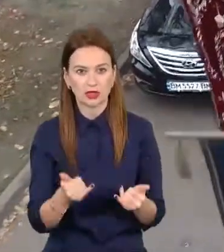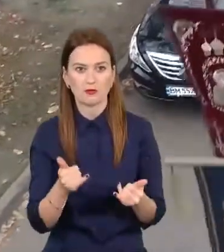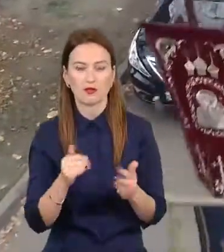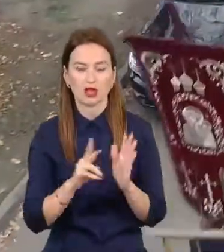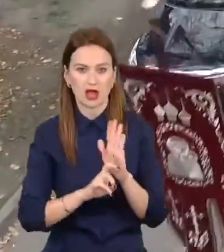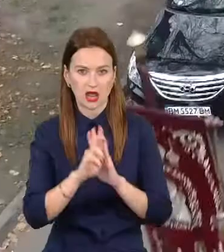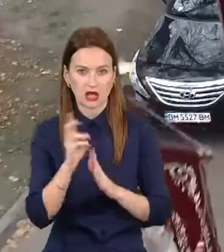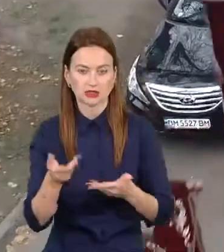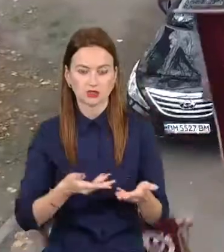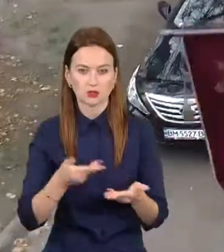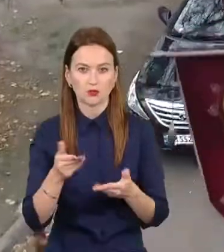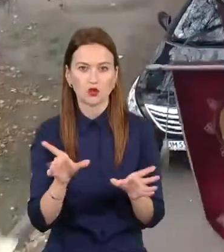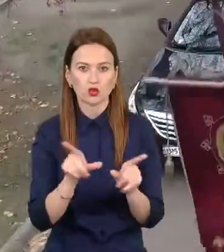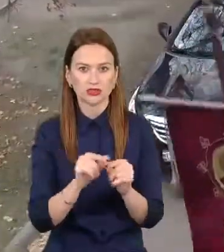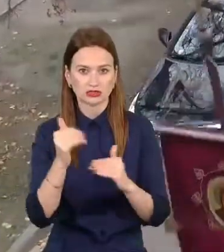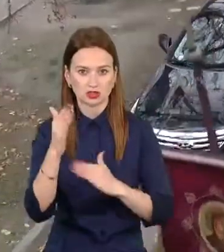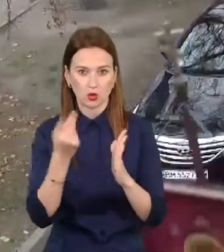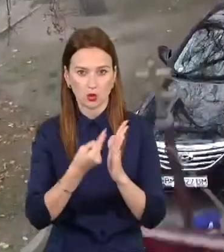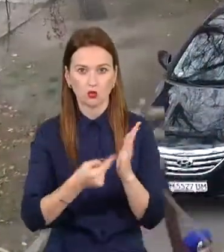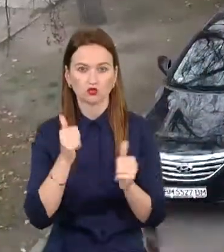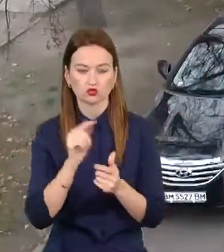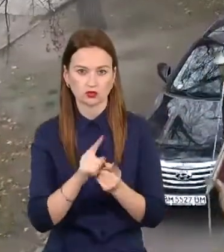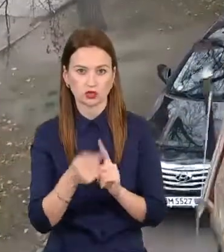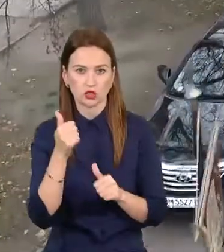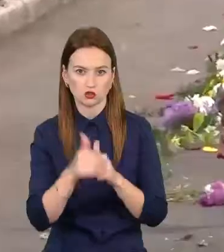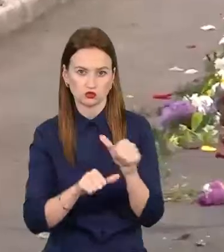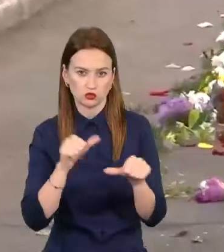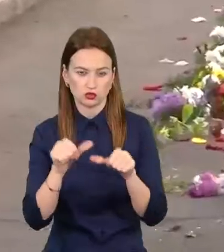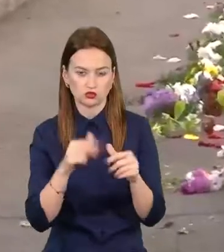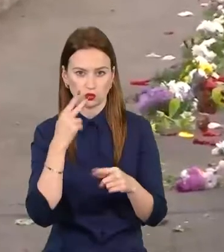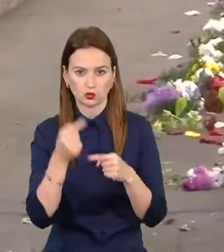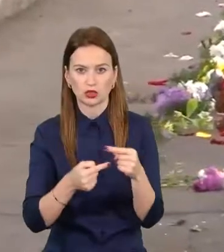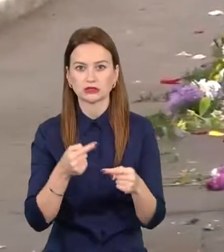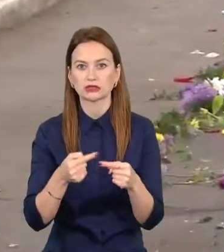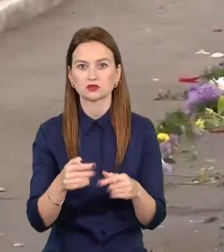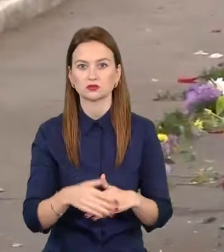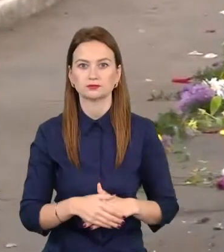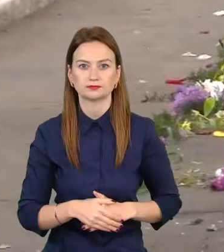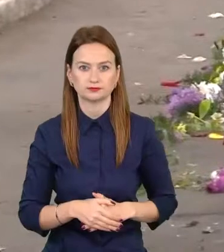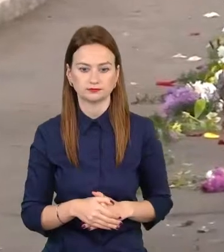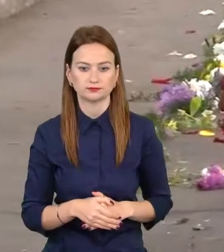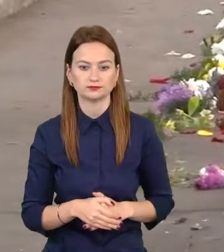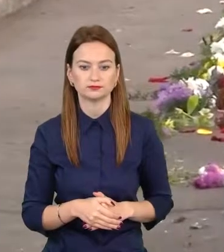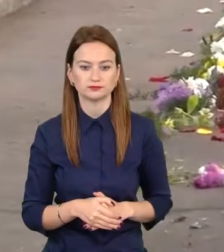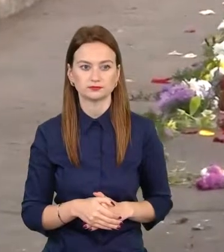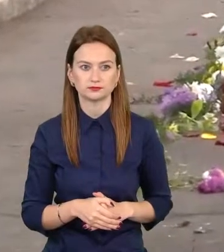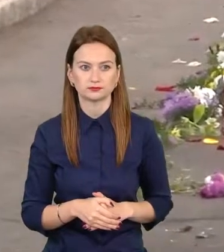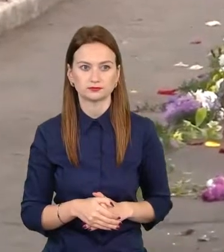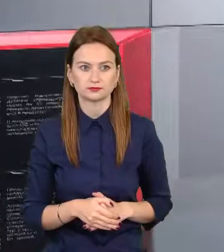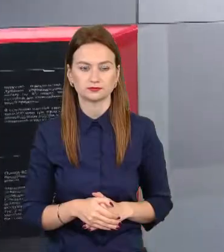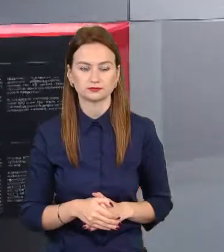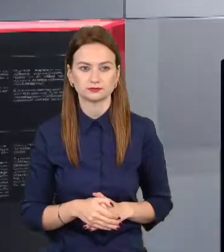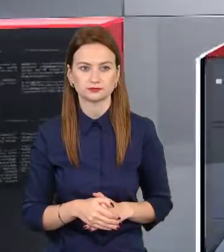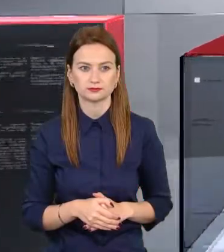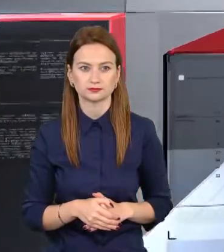з чудотворною Корсунсько-Шпилівською іконою стане щорічною традицією. Ірина Коплик, Євген Подстрижень, Єгор Криворучко, новини СТС.